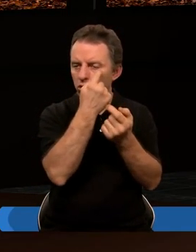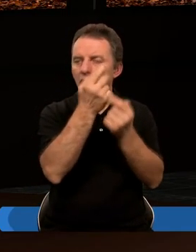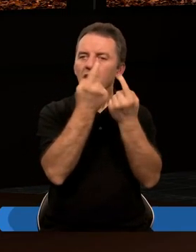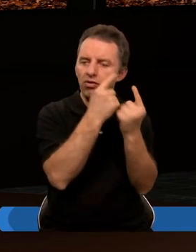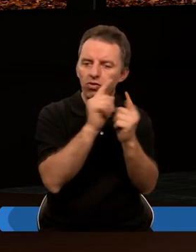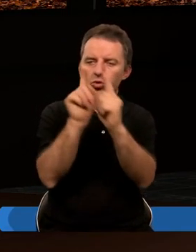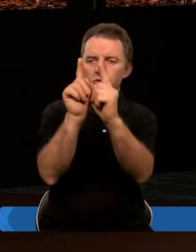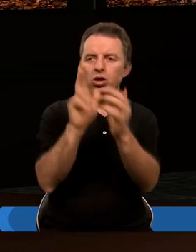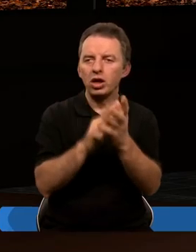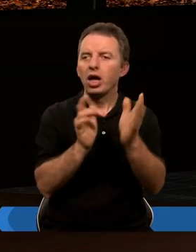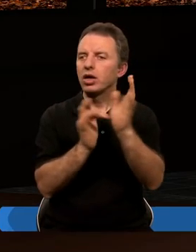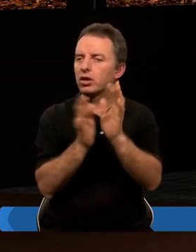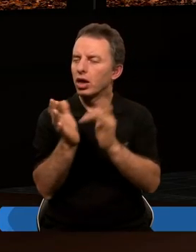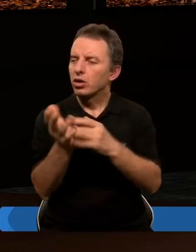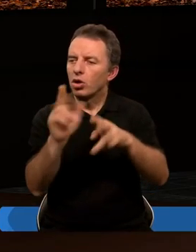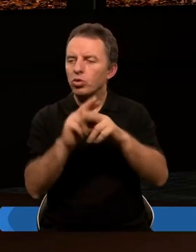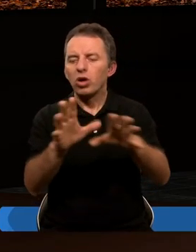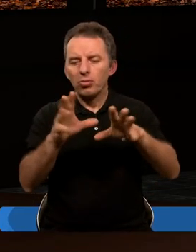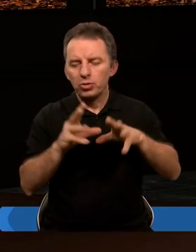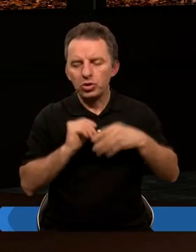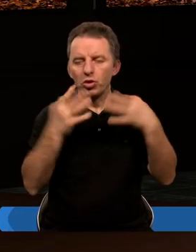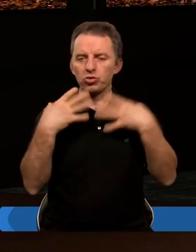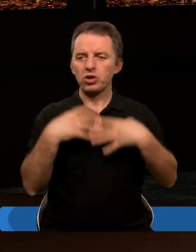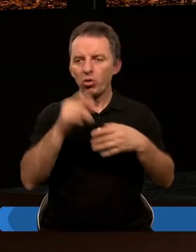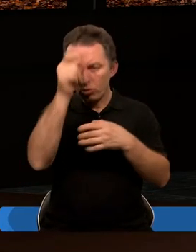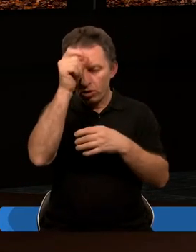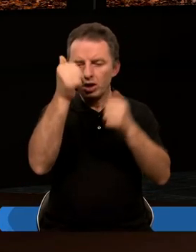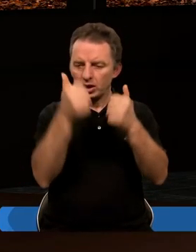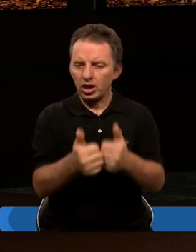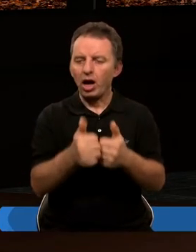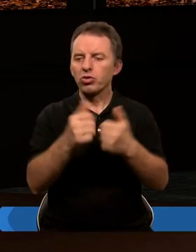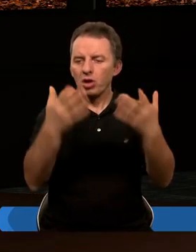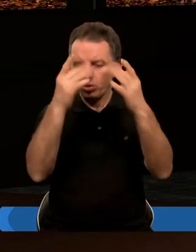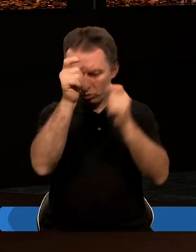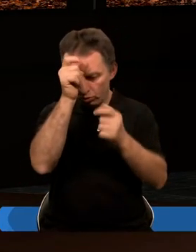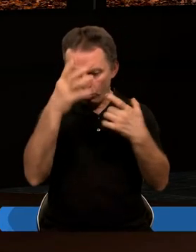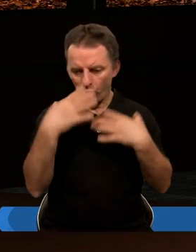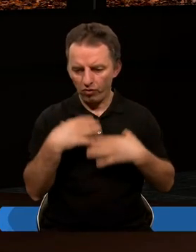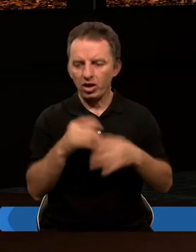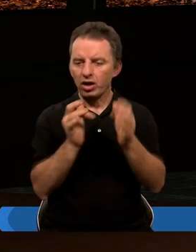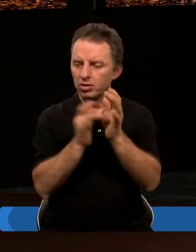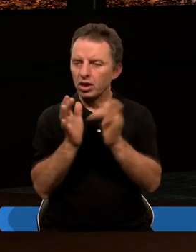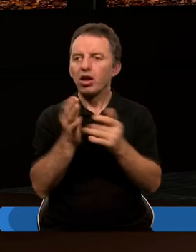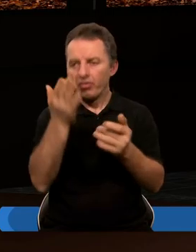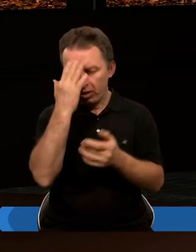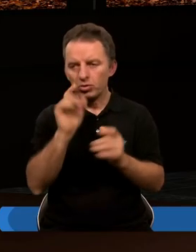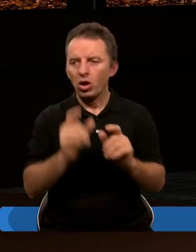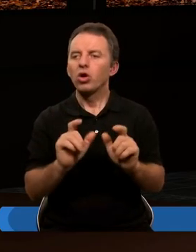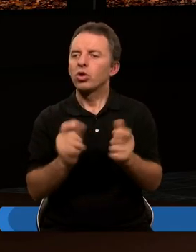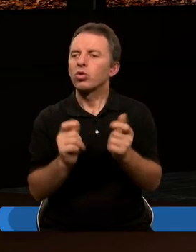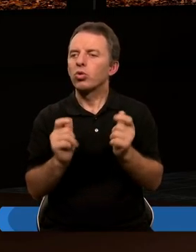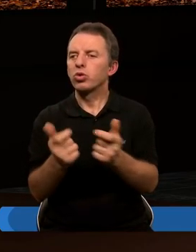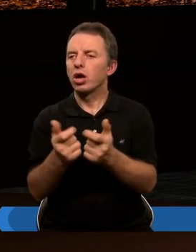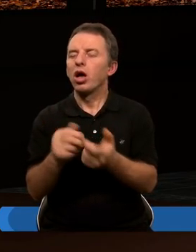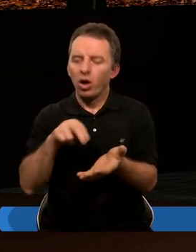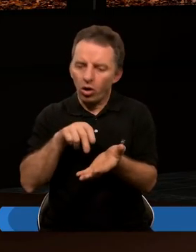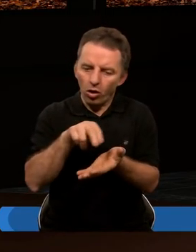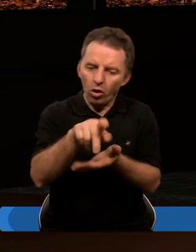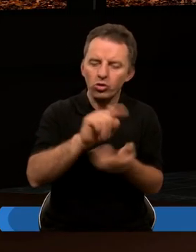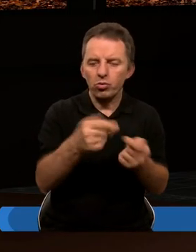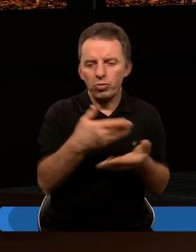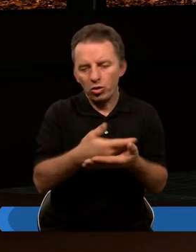Jezusa Chrystusa, który przyjął ciało człowieka, więc stał się człowiekiem. I my wiemy, co się z tym kryje. Chodził po tej ziemi,